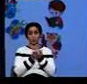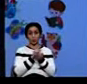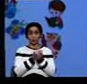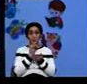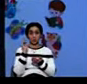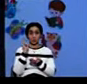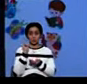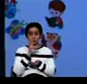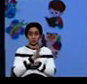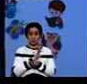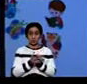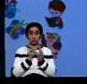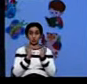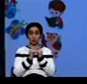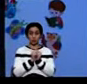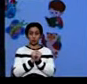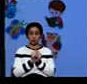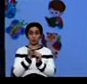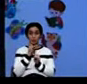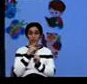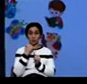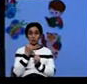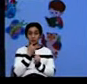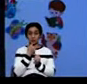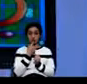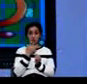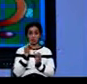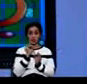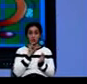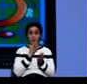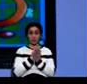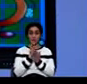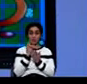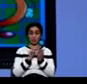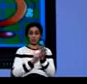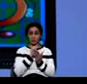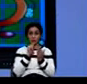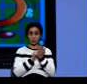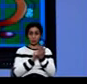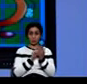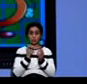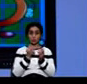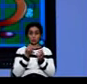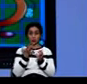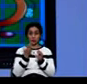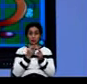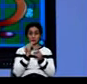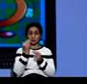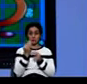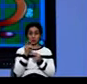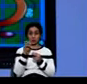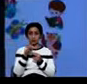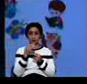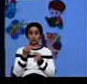уроке научились считать на русском языке и отвечать на вопросы, сколько